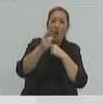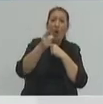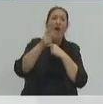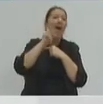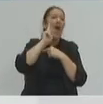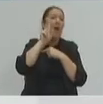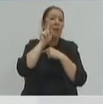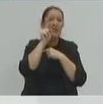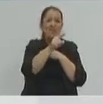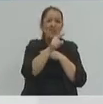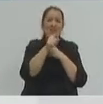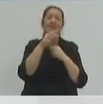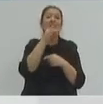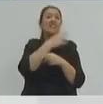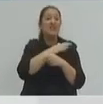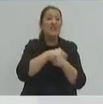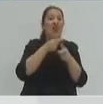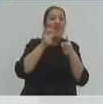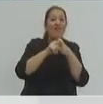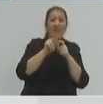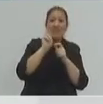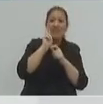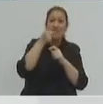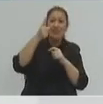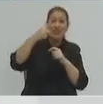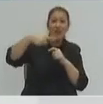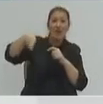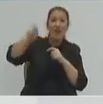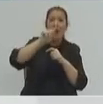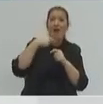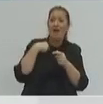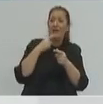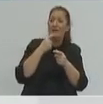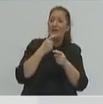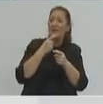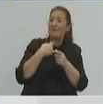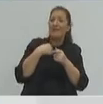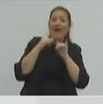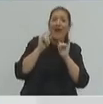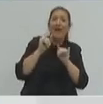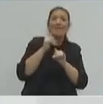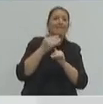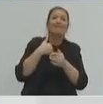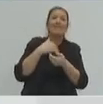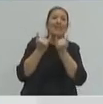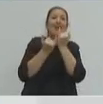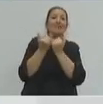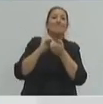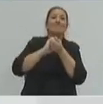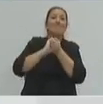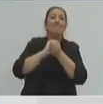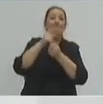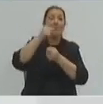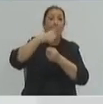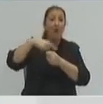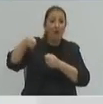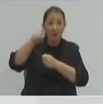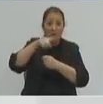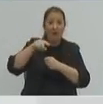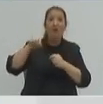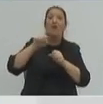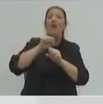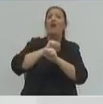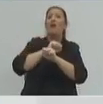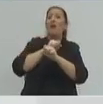Ermenistan, sivil ve masum soydaşlarımızı hedef alarak insanlık suçu işlemiştir. Ermenistan devleti zulüm